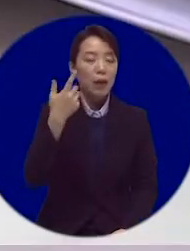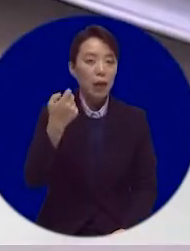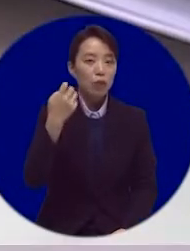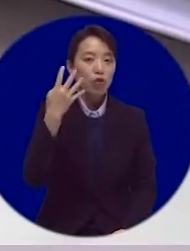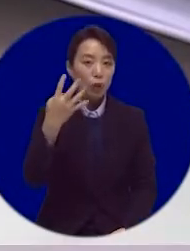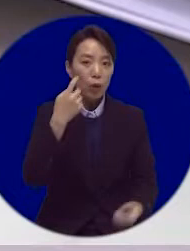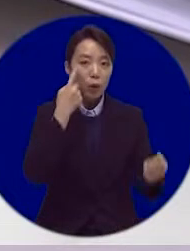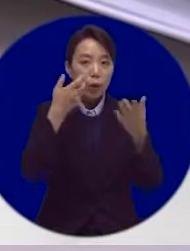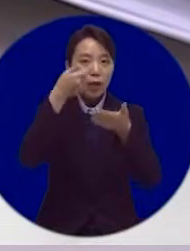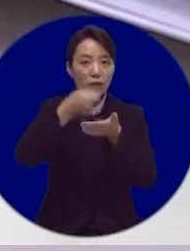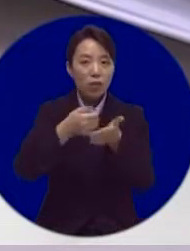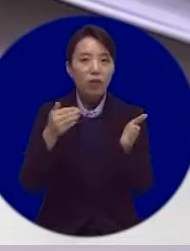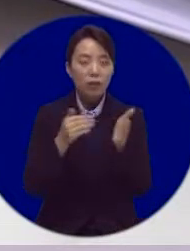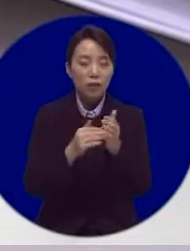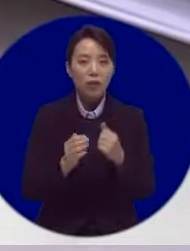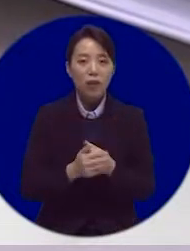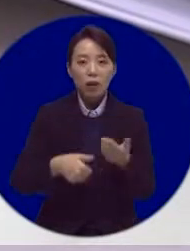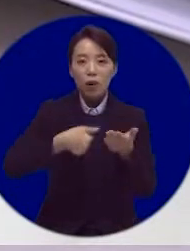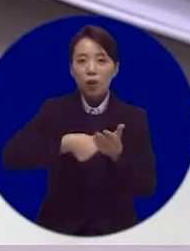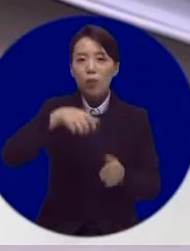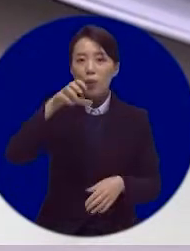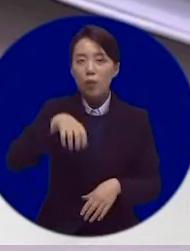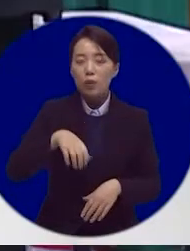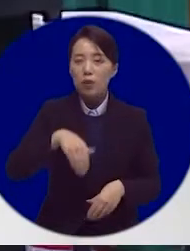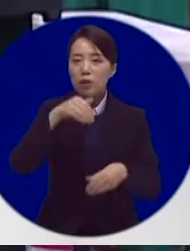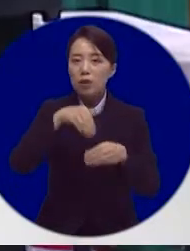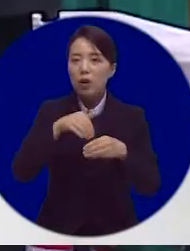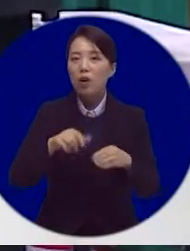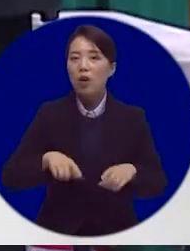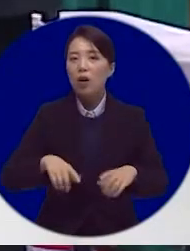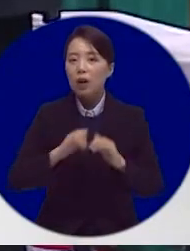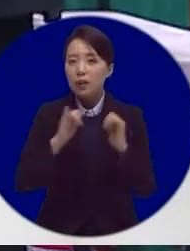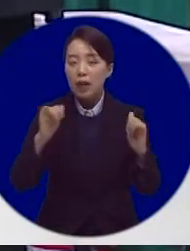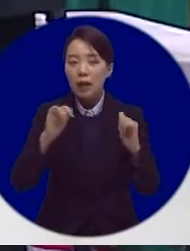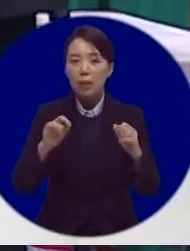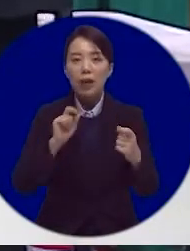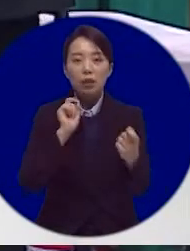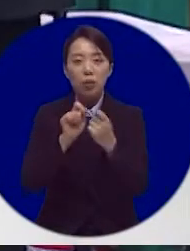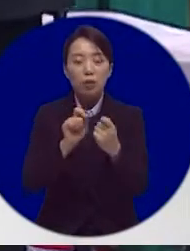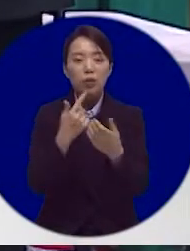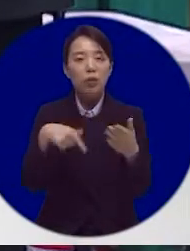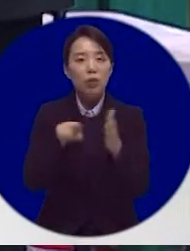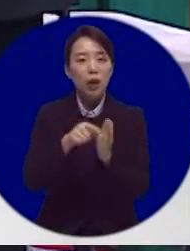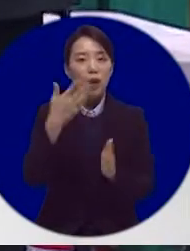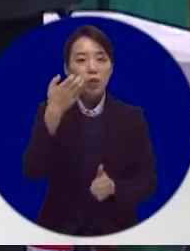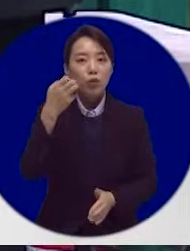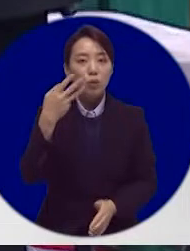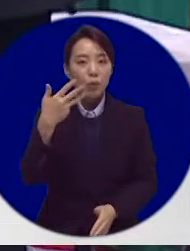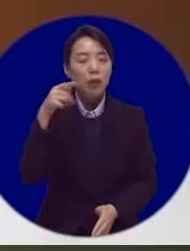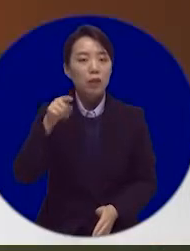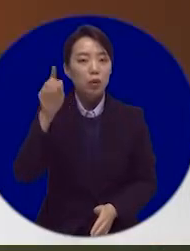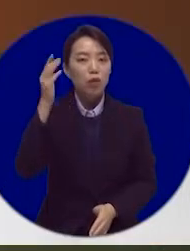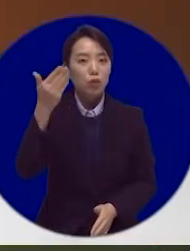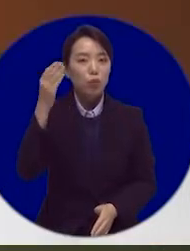14,464곳을 확정했습니다. 투표소는 선거인의 접근성을 높이기 위해 전체